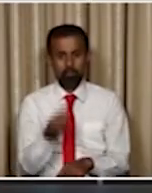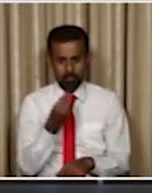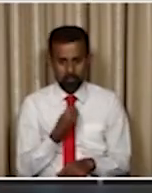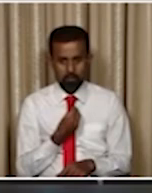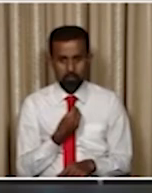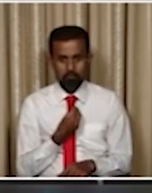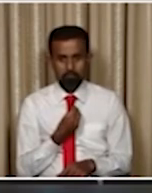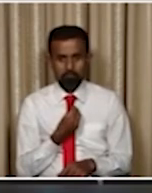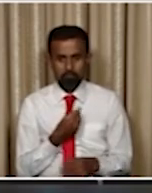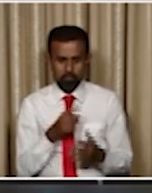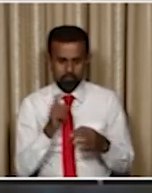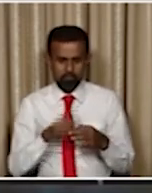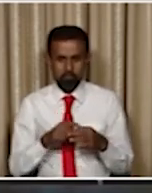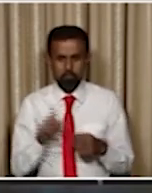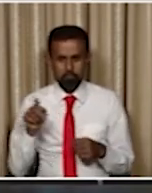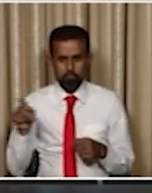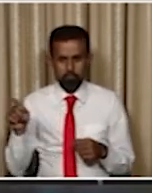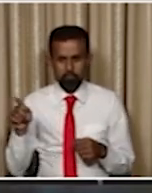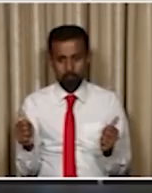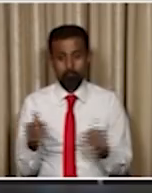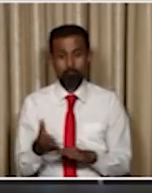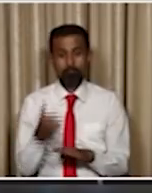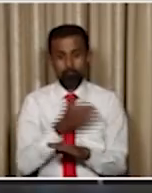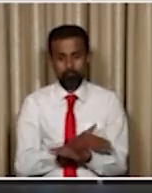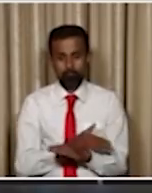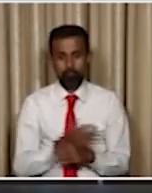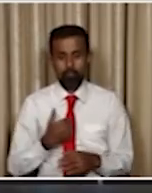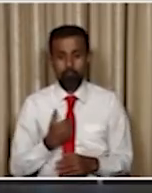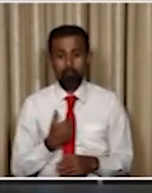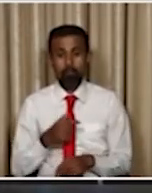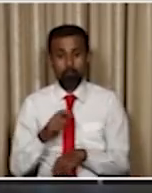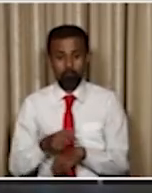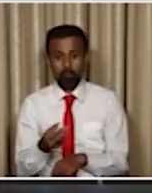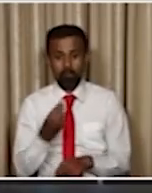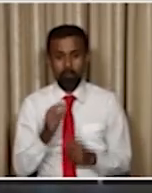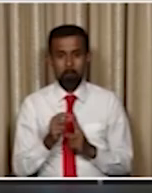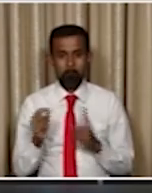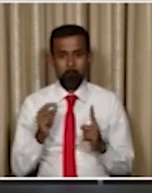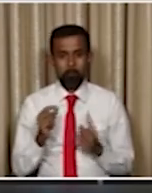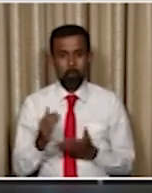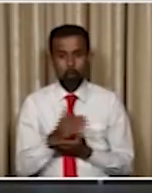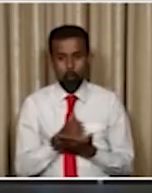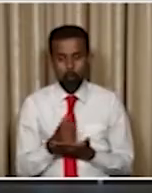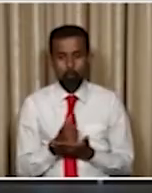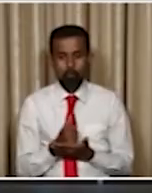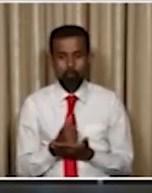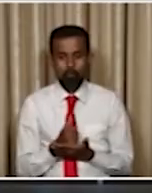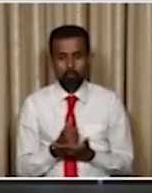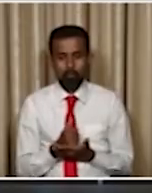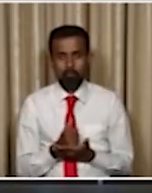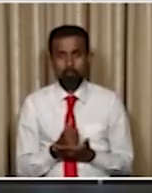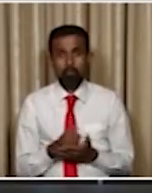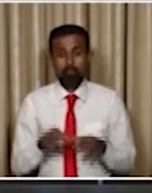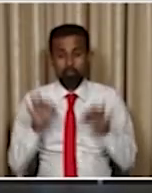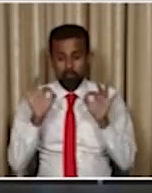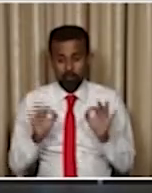මේ යම් සැකසංකා තව මන්ත්‍රීවරුන්ට මතු වෙලා තියෙන නිසා අපිට අවස්ථාව දෙන්න පාර්ලිමේන්තු මන්ත්‍රීවරුන්ට මේ පිළිබඳව මේ නිශ්චිත